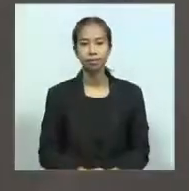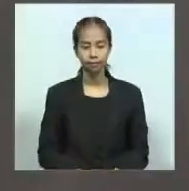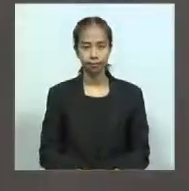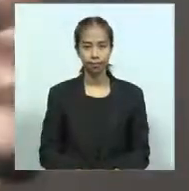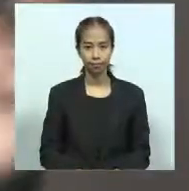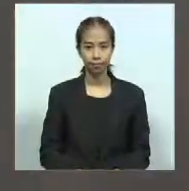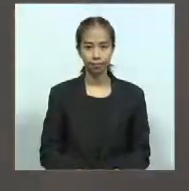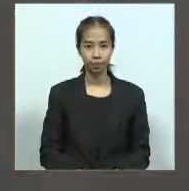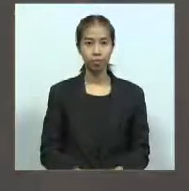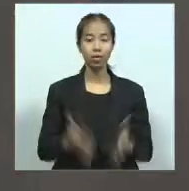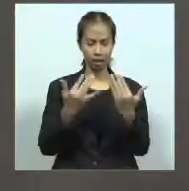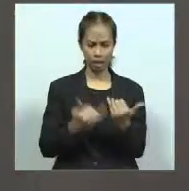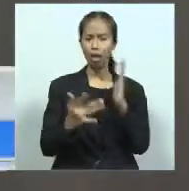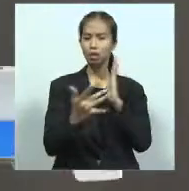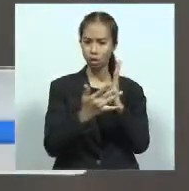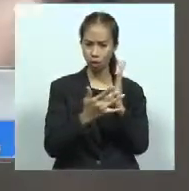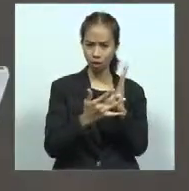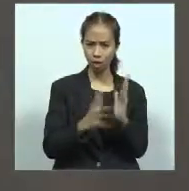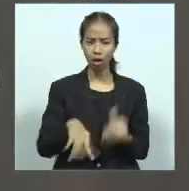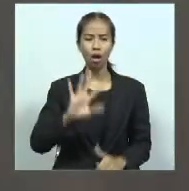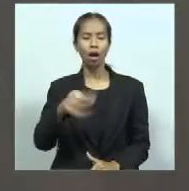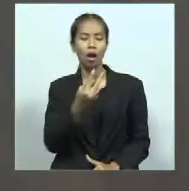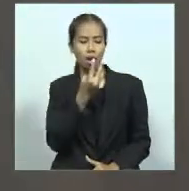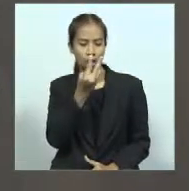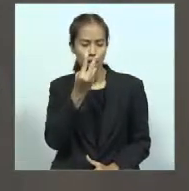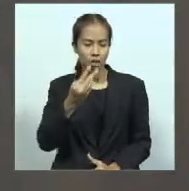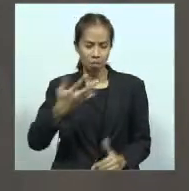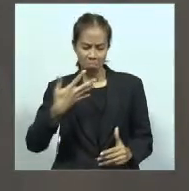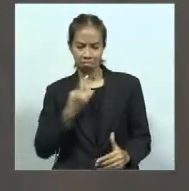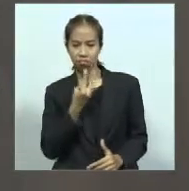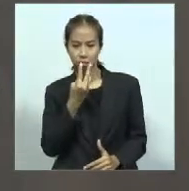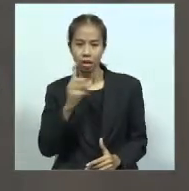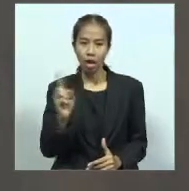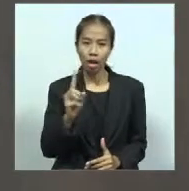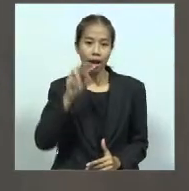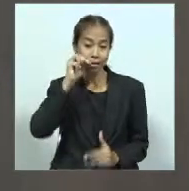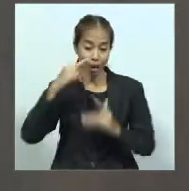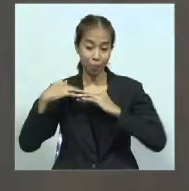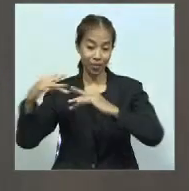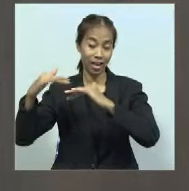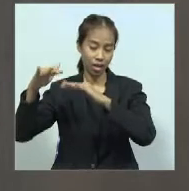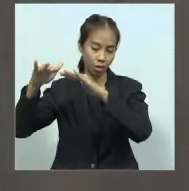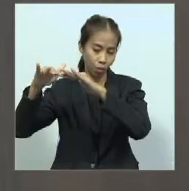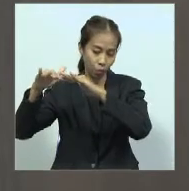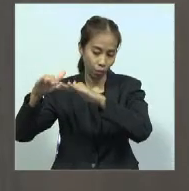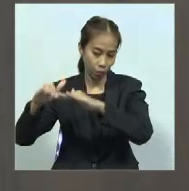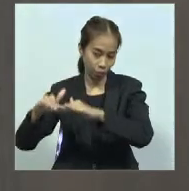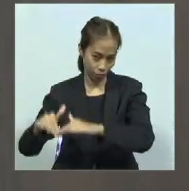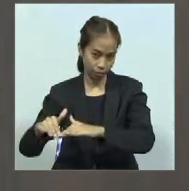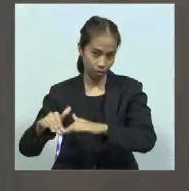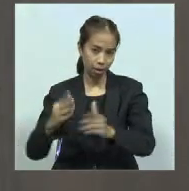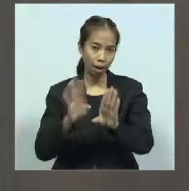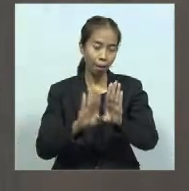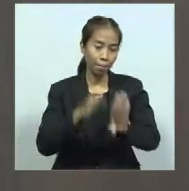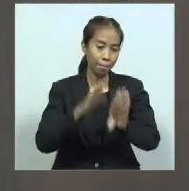นี้นะครับเทคโนโลยีเราจะมองเห็นภาพรวมเลยว่าตอนนี้น้ำทะเลลดและประตูน้ำเนี่ยนะครับ